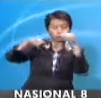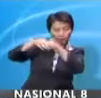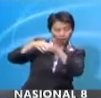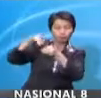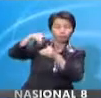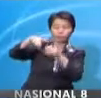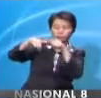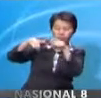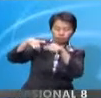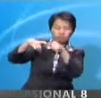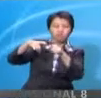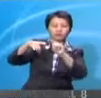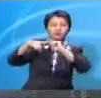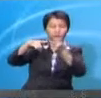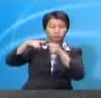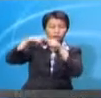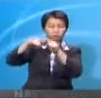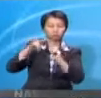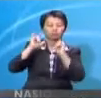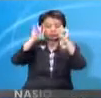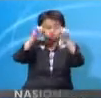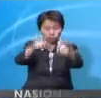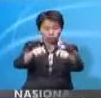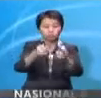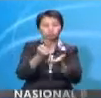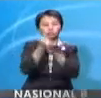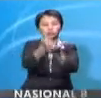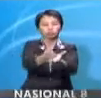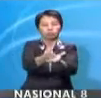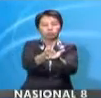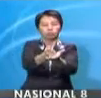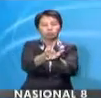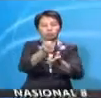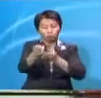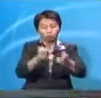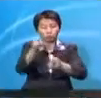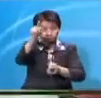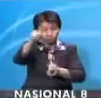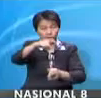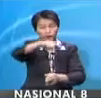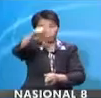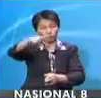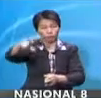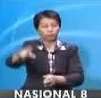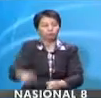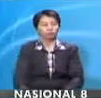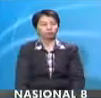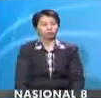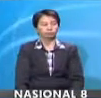team untuk membantu usaha di sana.